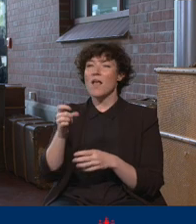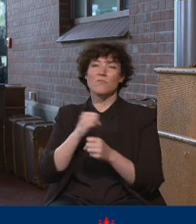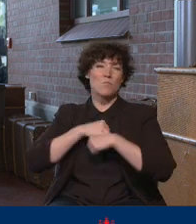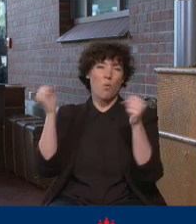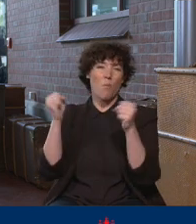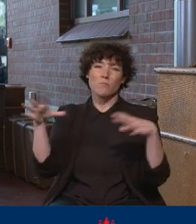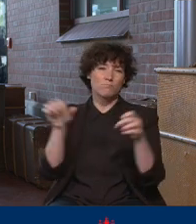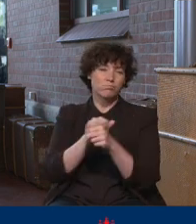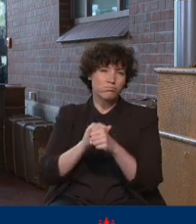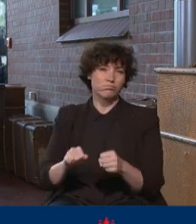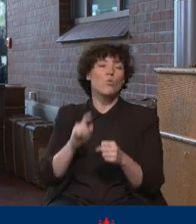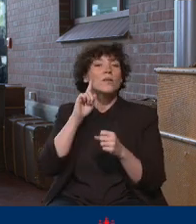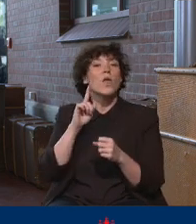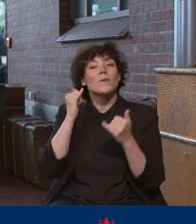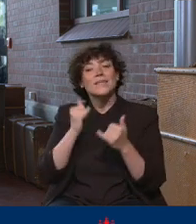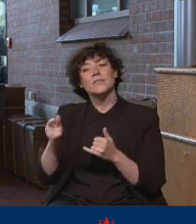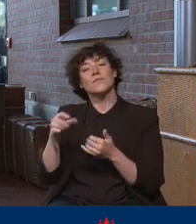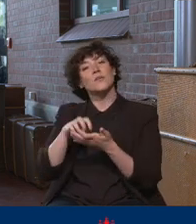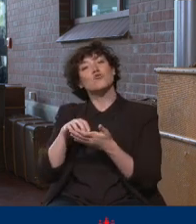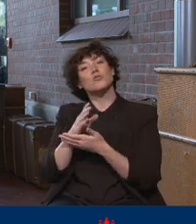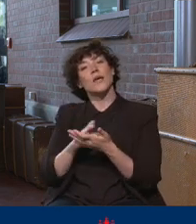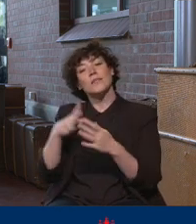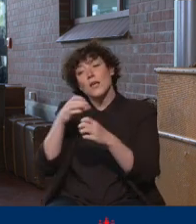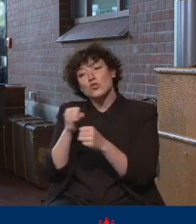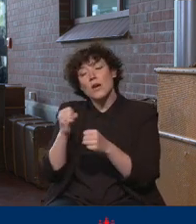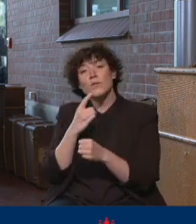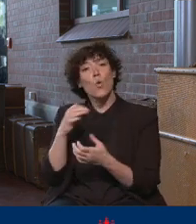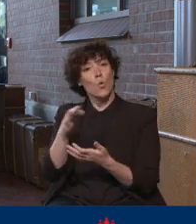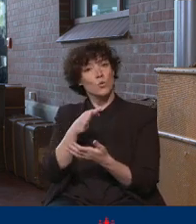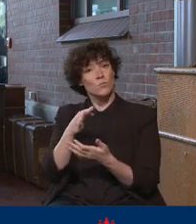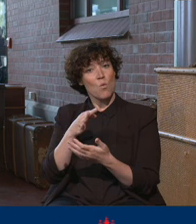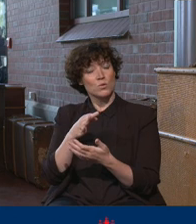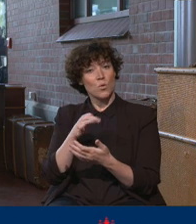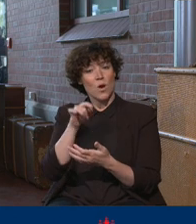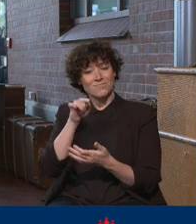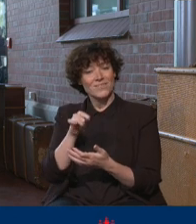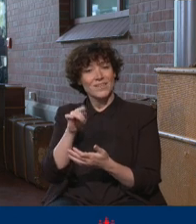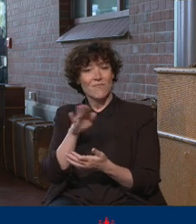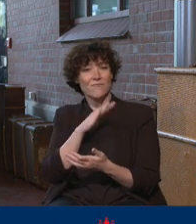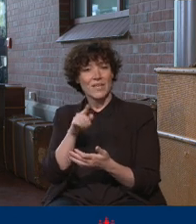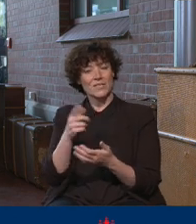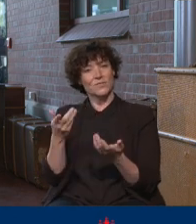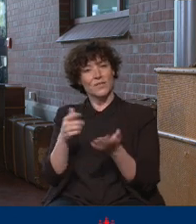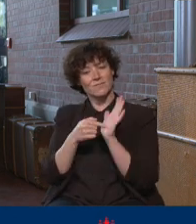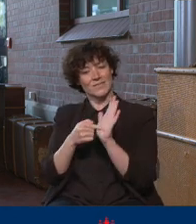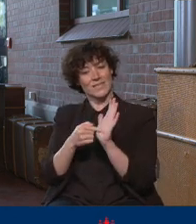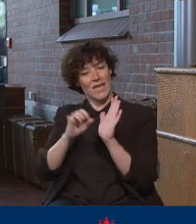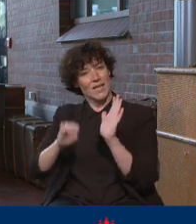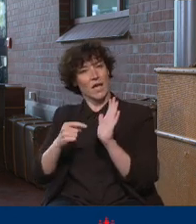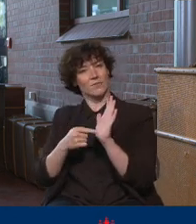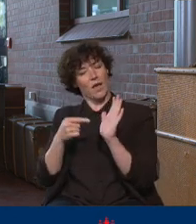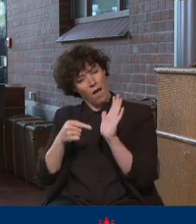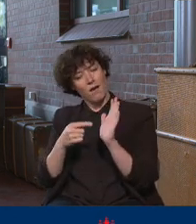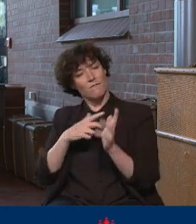hinbekommen das wirklich erstmal rothenburgsort den westen wieder ein gesicht gegeben wird also dass man sieht hier ist hinten dran wirklichen